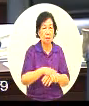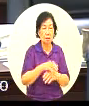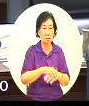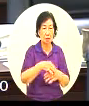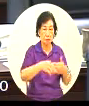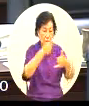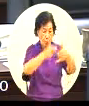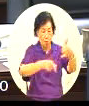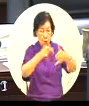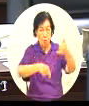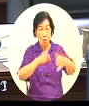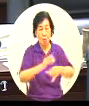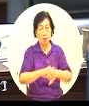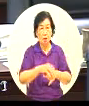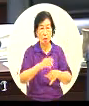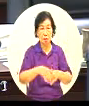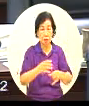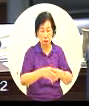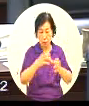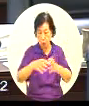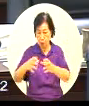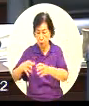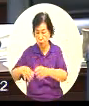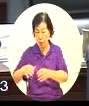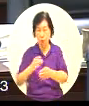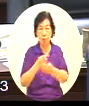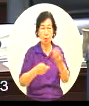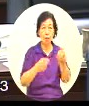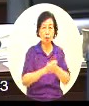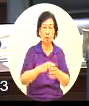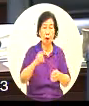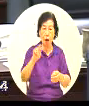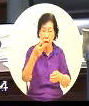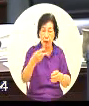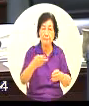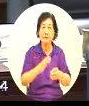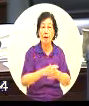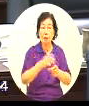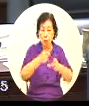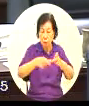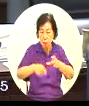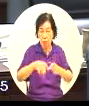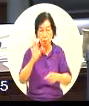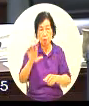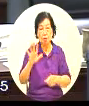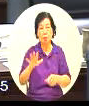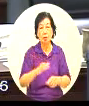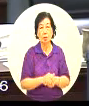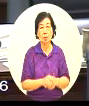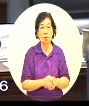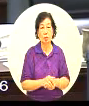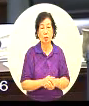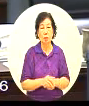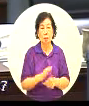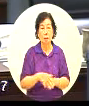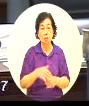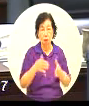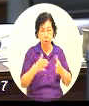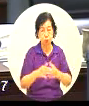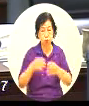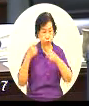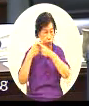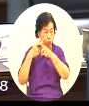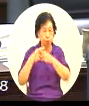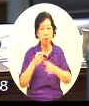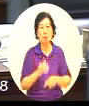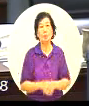录一两百件啊，吼，啊看那处理拜托咱金华几家吼，好好来研究呢，吼。